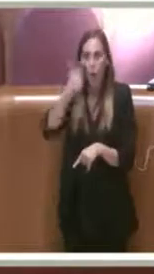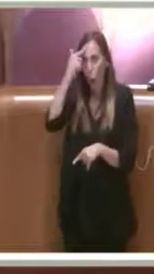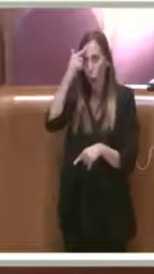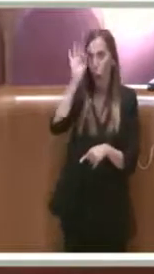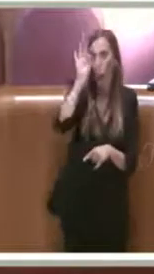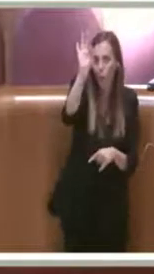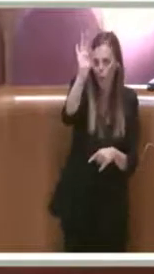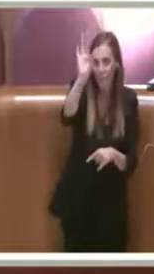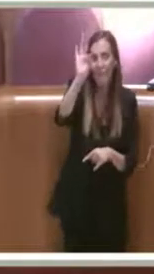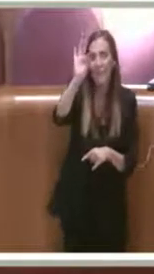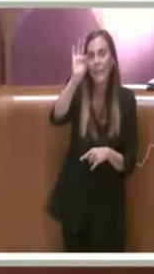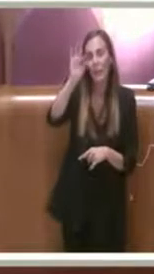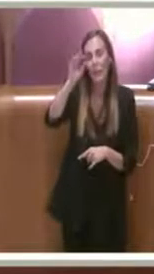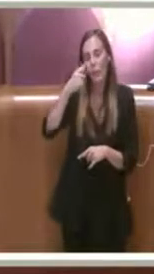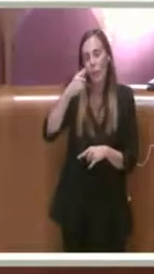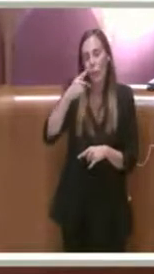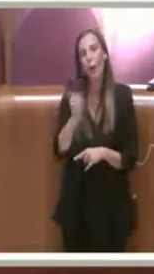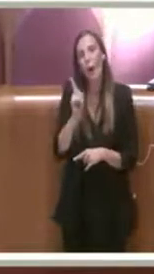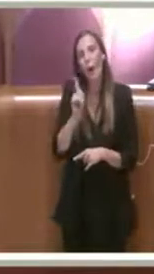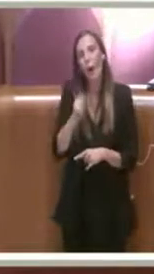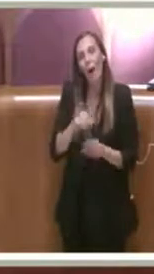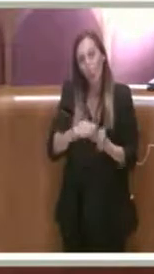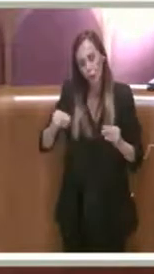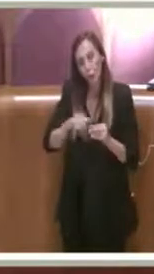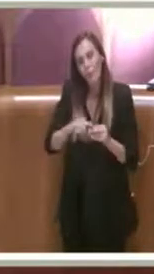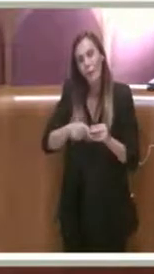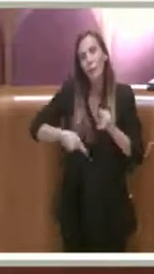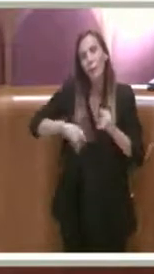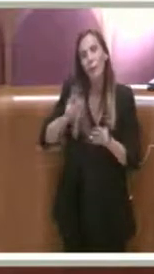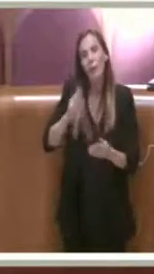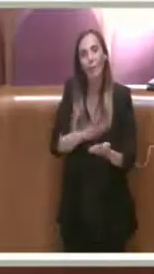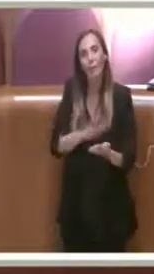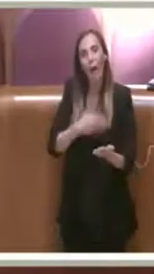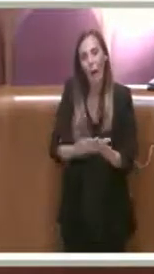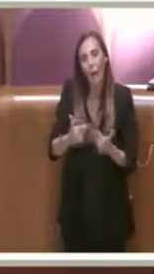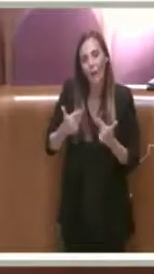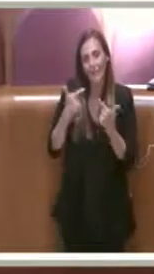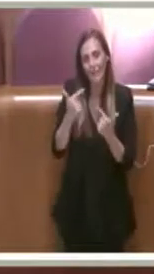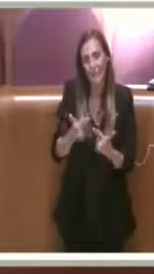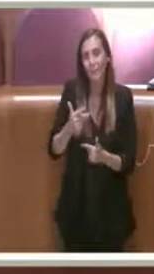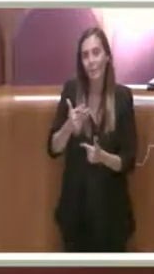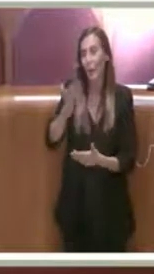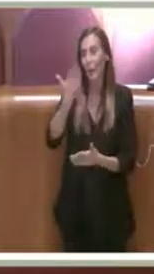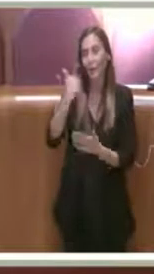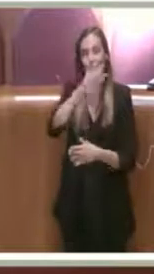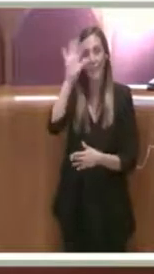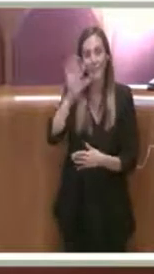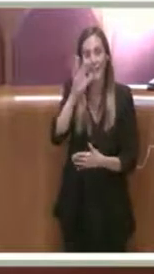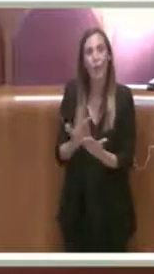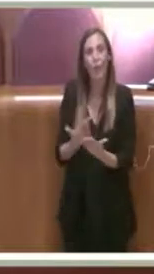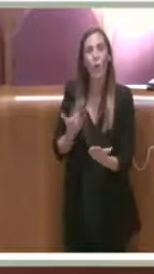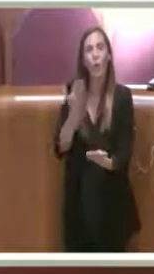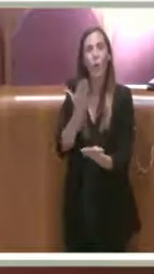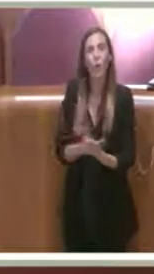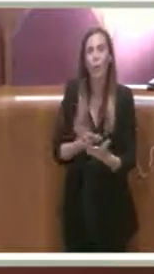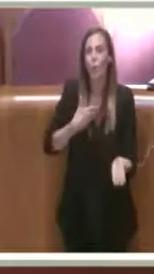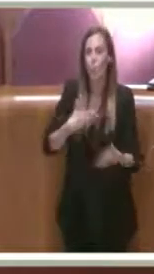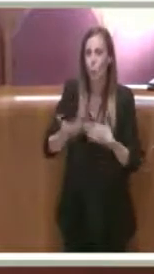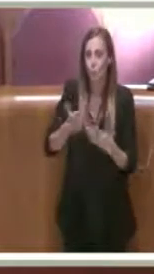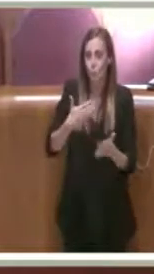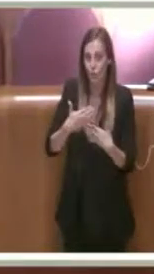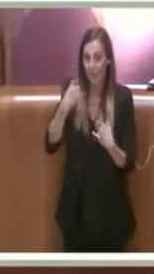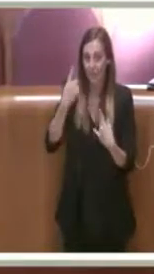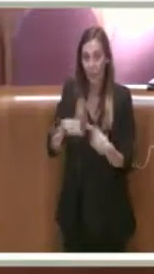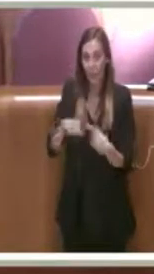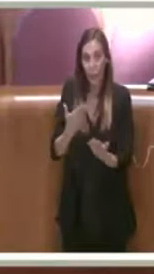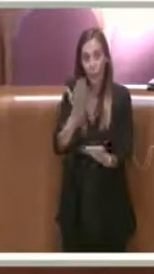esempio le risoluzioni, oggi le chiameremo risoluzioni, prima erano le mozioni urgenti, e anche per le mozioni abbiamo